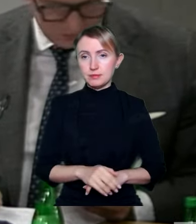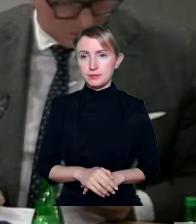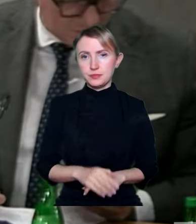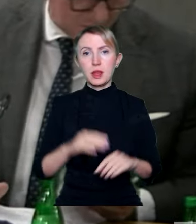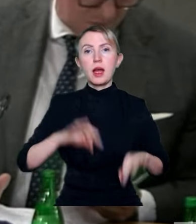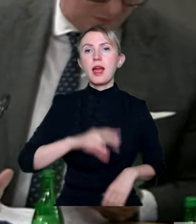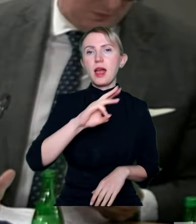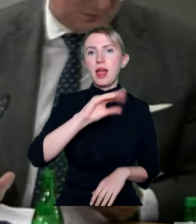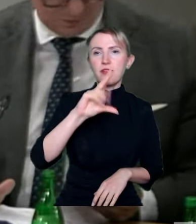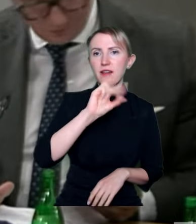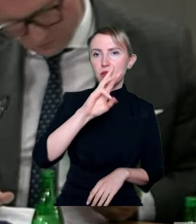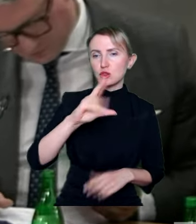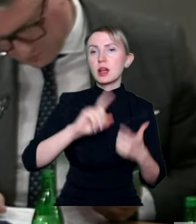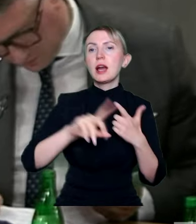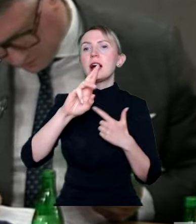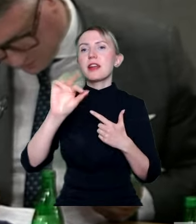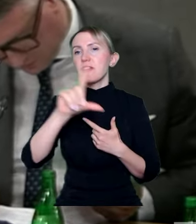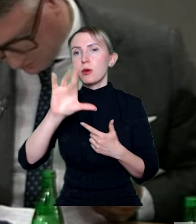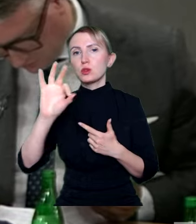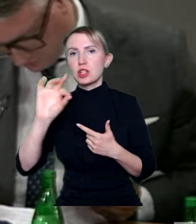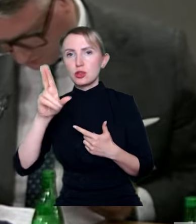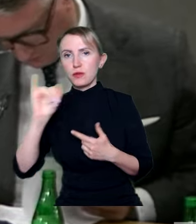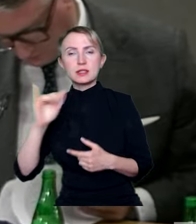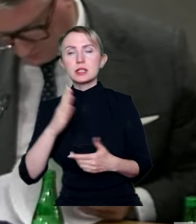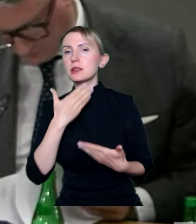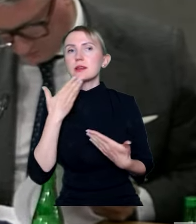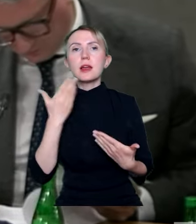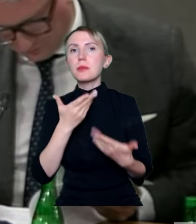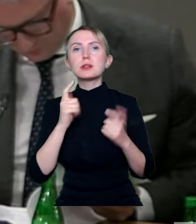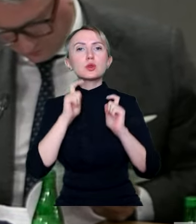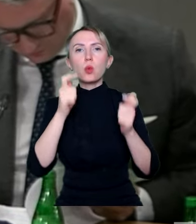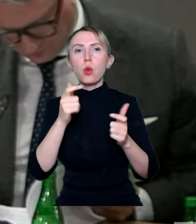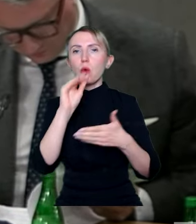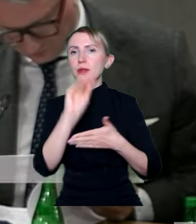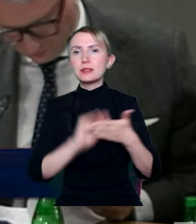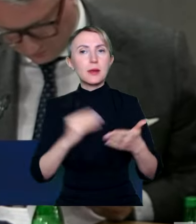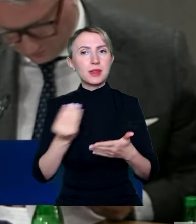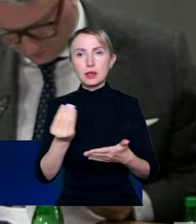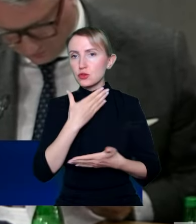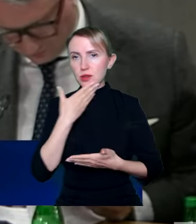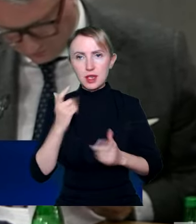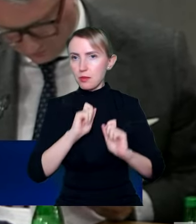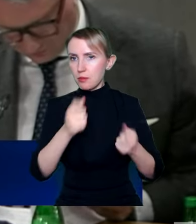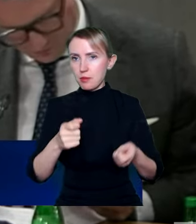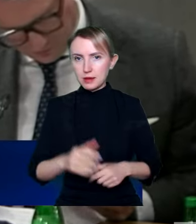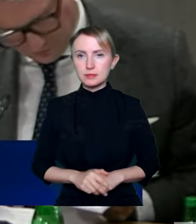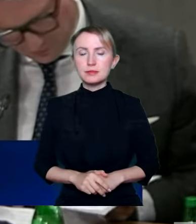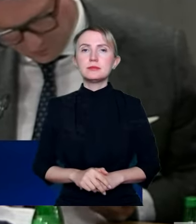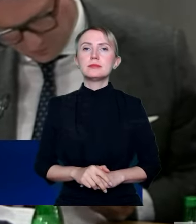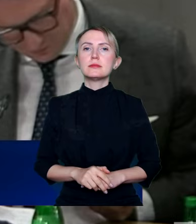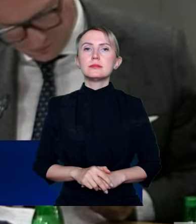Wrzosek czy pana Rafała Trzaskowskiego nie ma ich zgłoszonych pisemnie. przez was treści